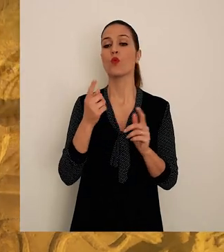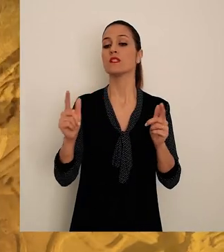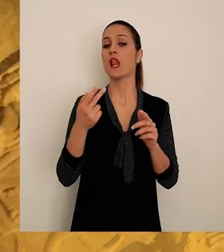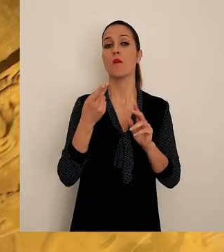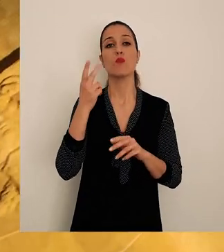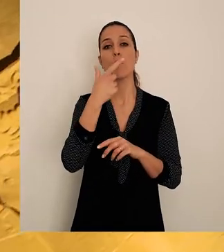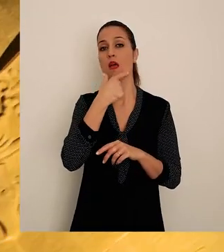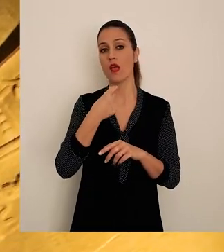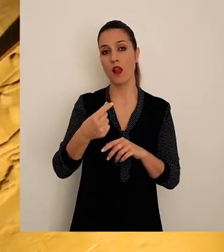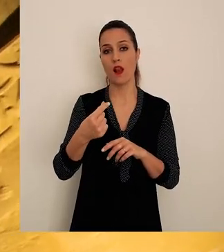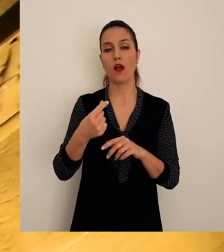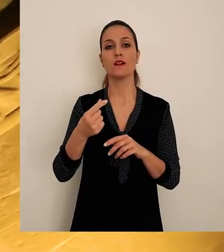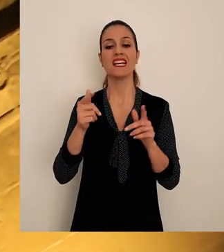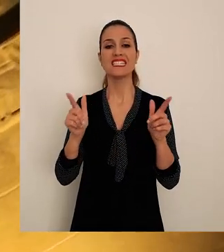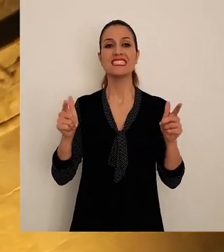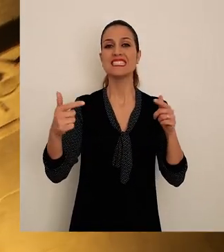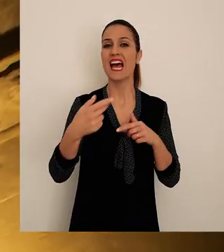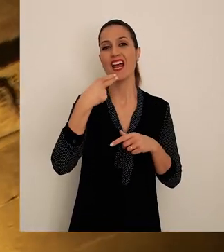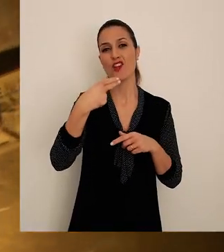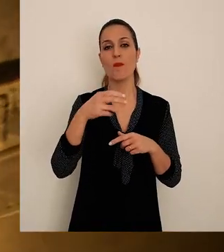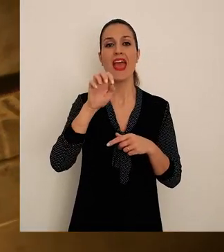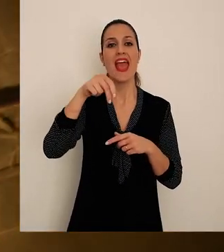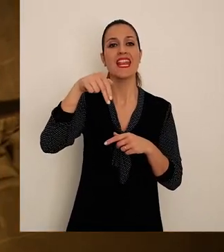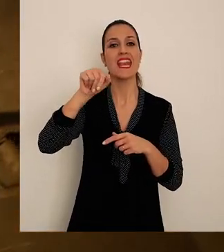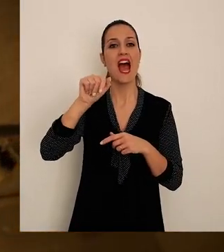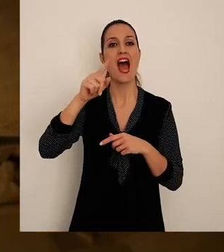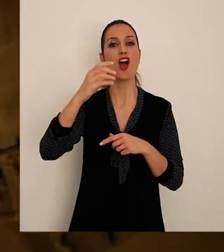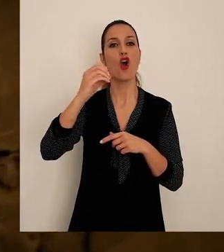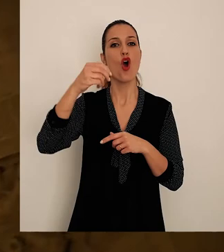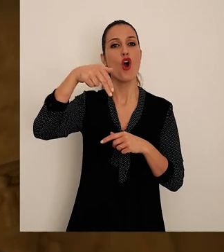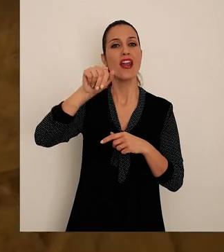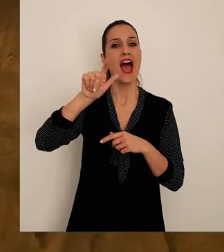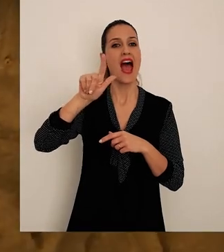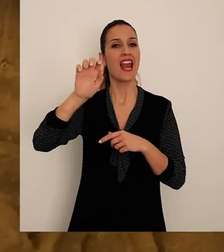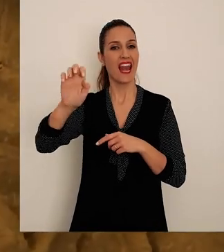Una delle sale più belle dell'intera rocca è la cosiddetta sala ennagonale,